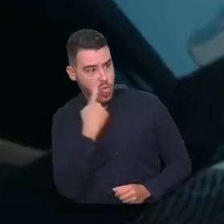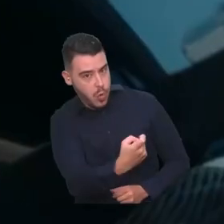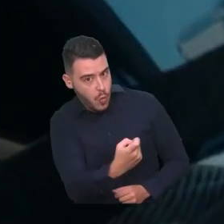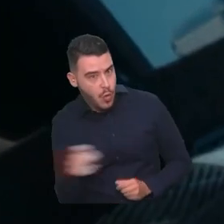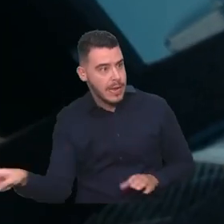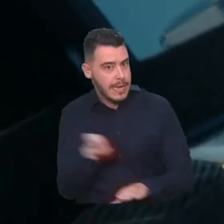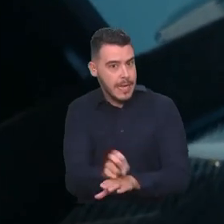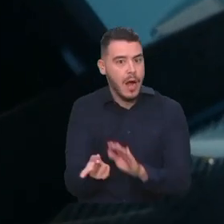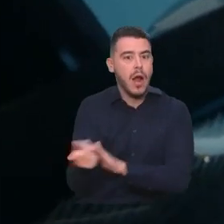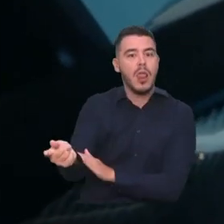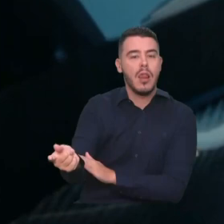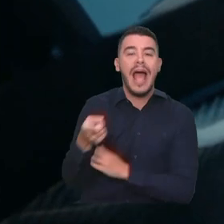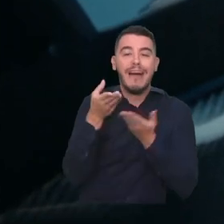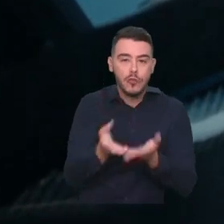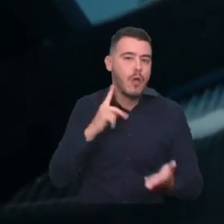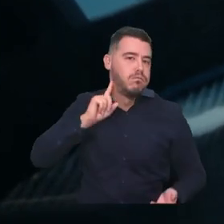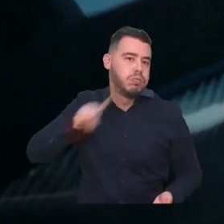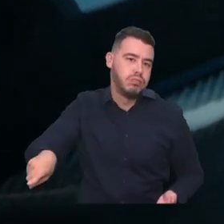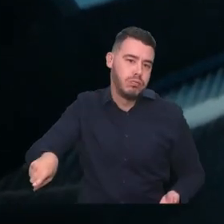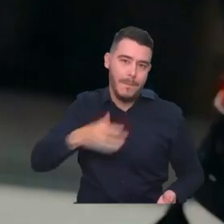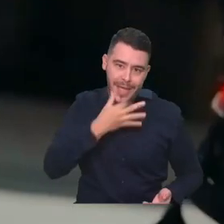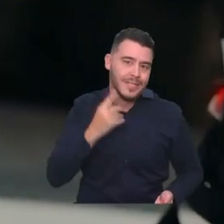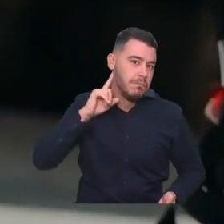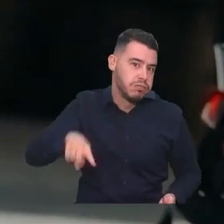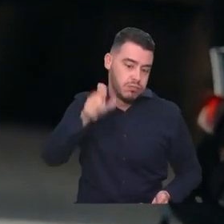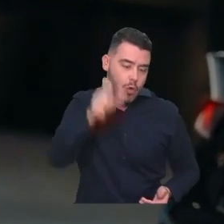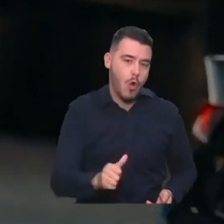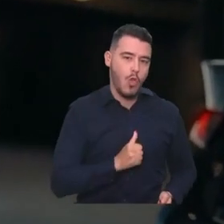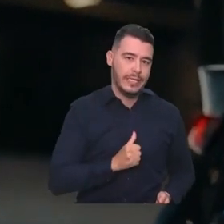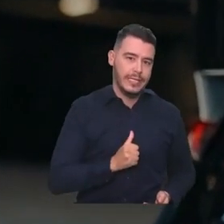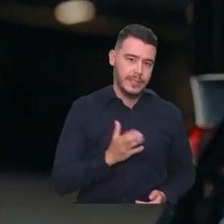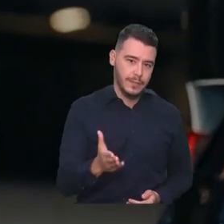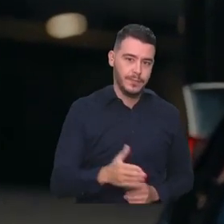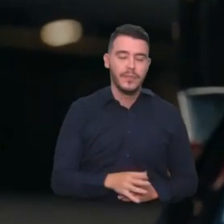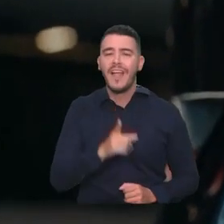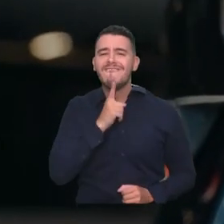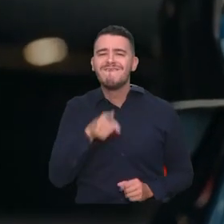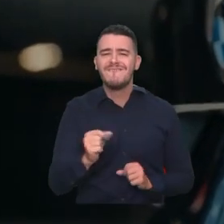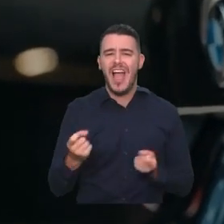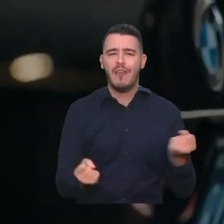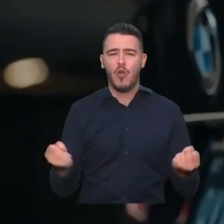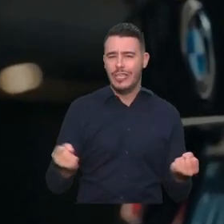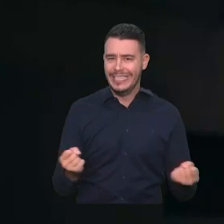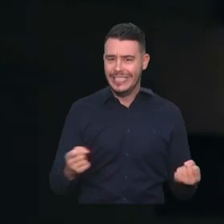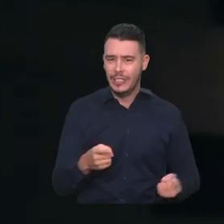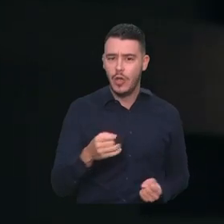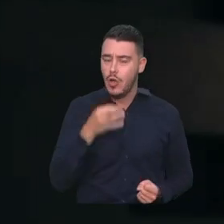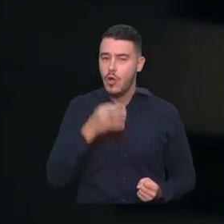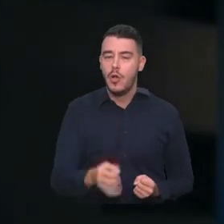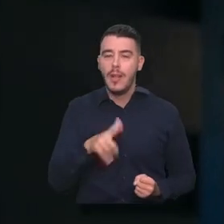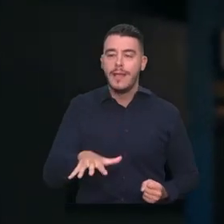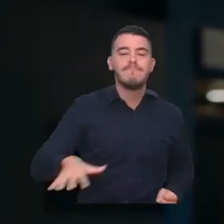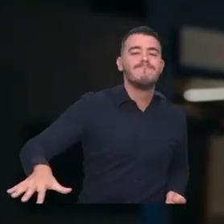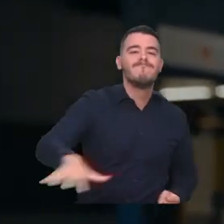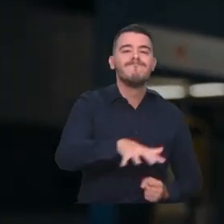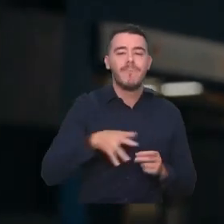φεύγει. Στην περίπτωση του ιδιοκτήτη της Sport BMW όμως, τα πράγματα ήταν διαφορετικά. Όπως μας λέει, πλήρωσε το γεγονός πως πάρκαρε σε ένα δρόμο